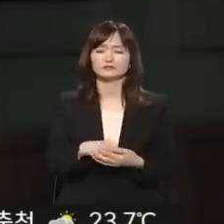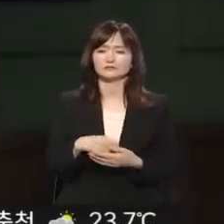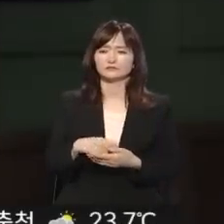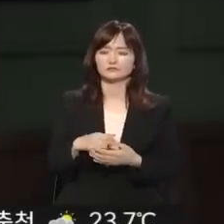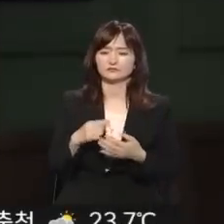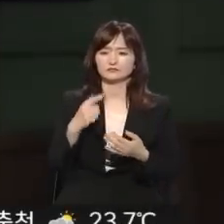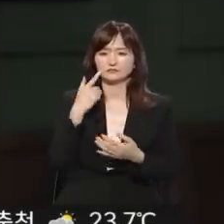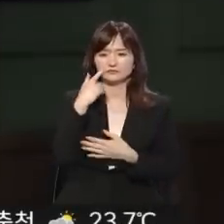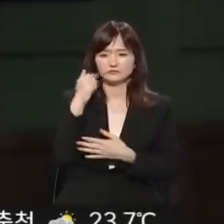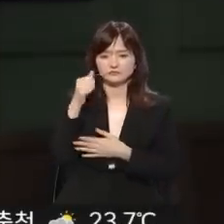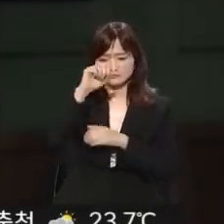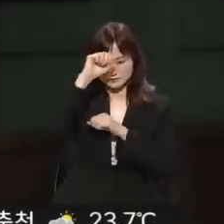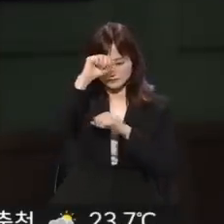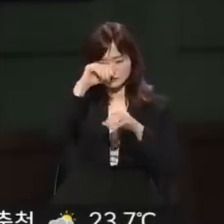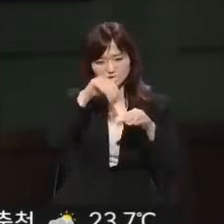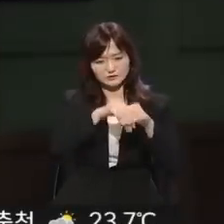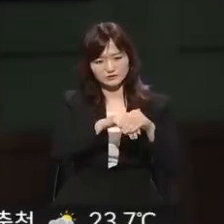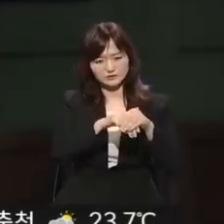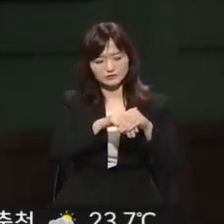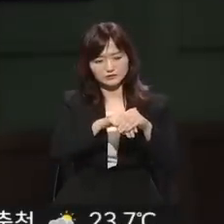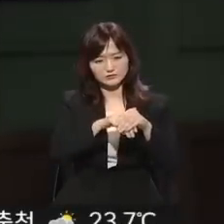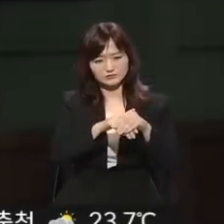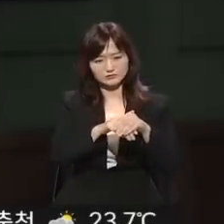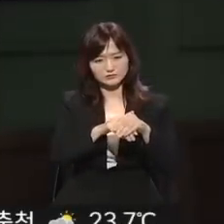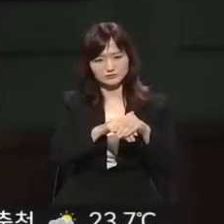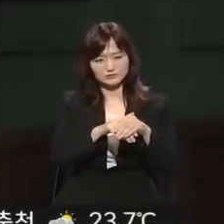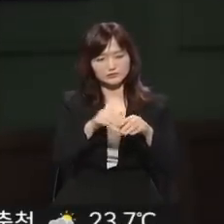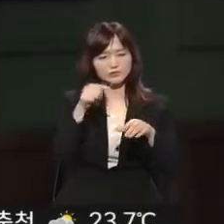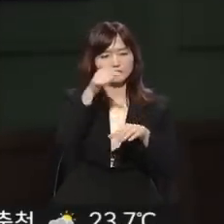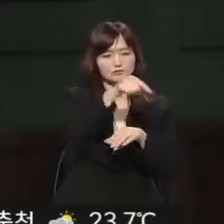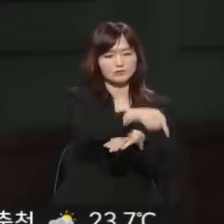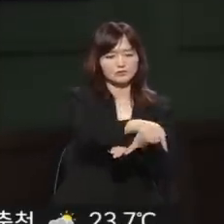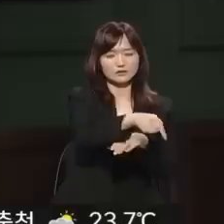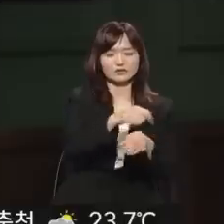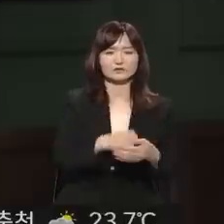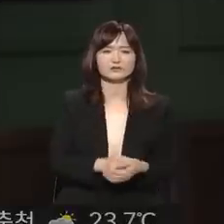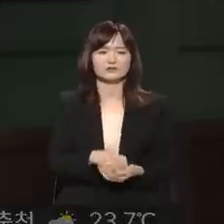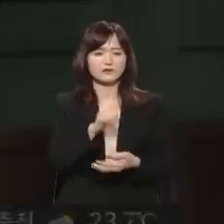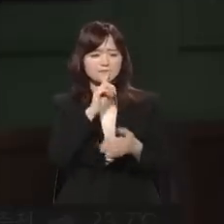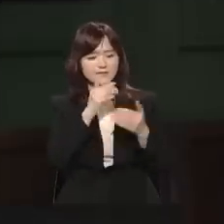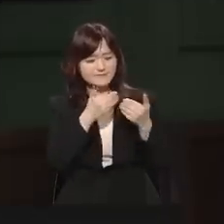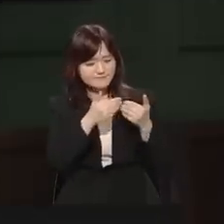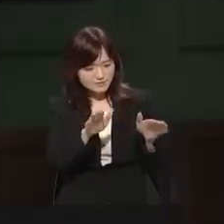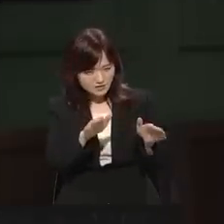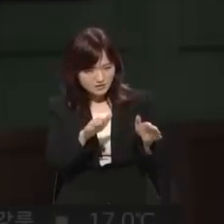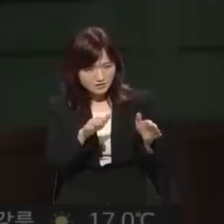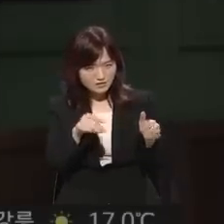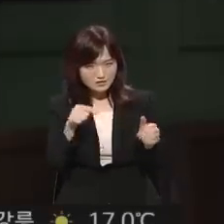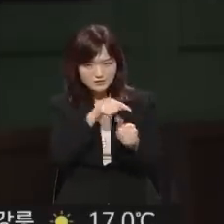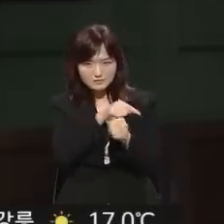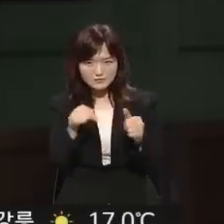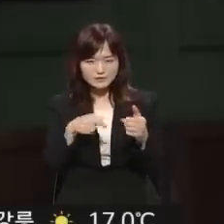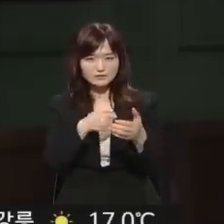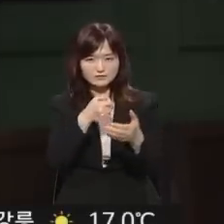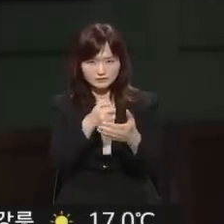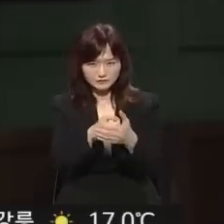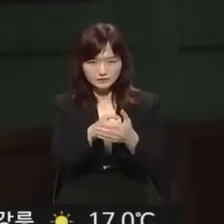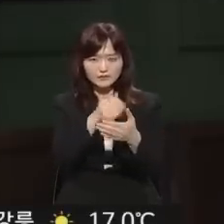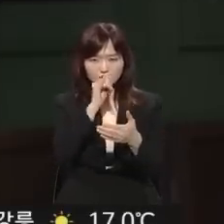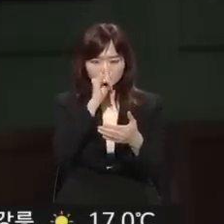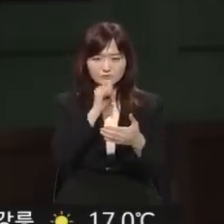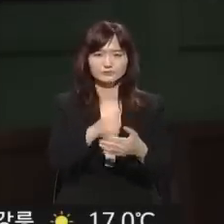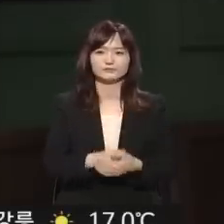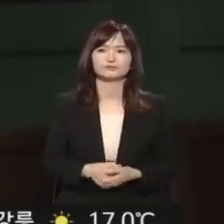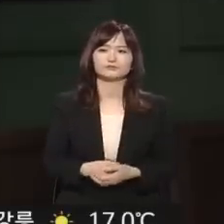슬리퍼를이 신고 나갔다 허락 없이 신고 나갔다 이런 이유만으로 폭언을 한 뒤에 범행을 결심한 것으로 전해지고 있습니다이 남성은